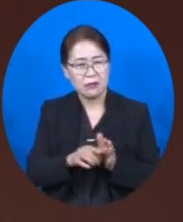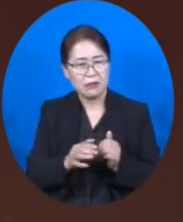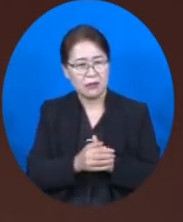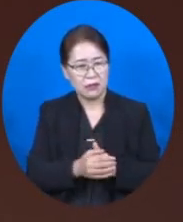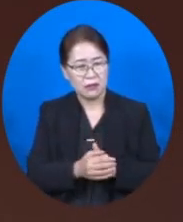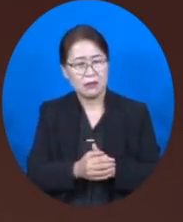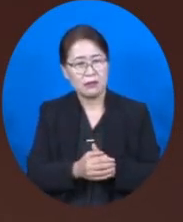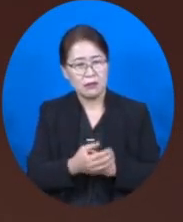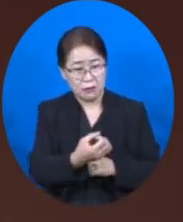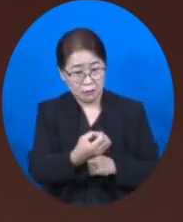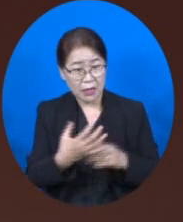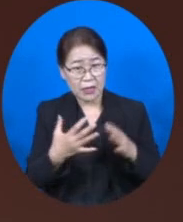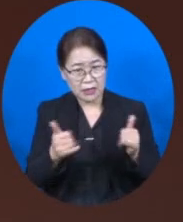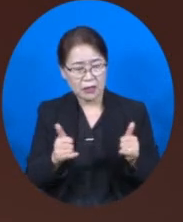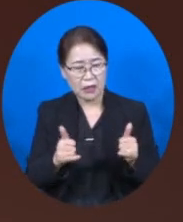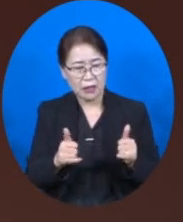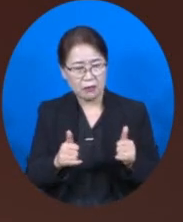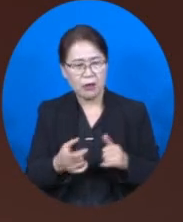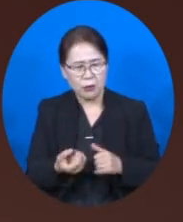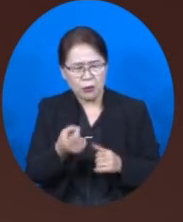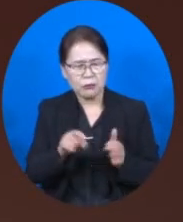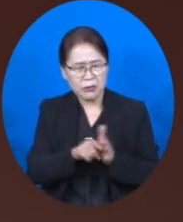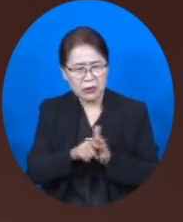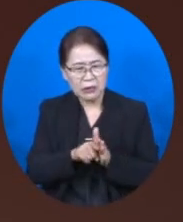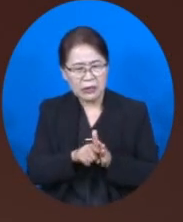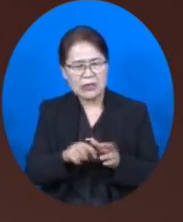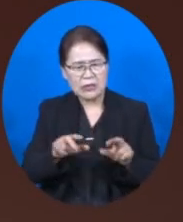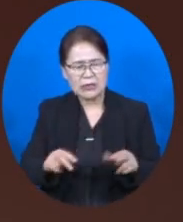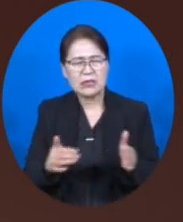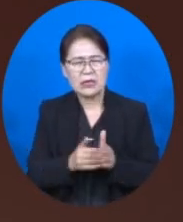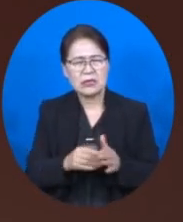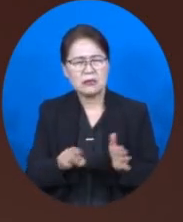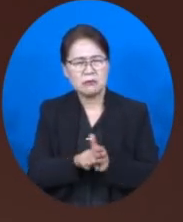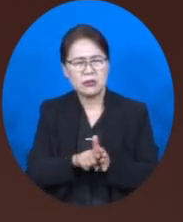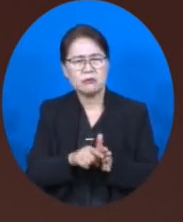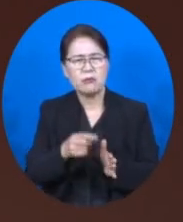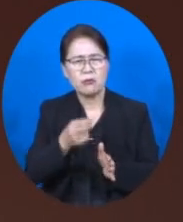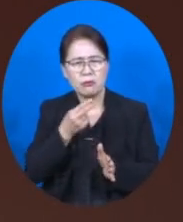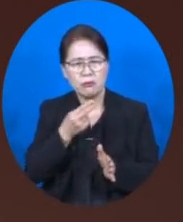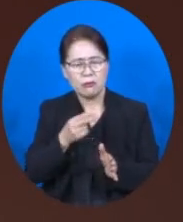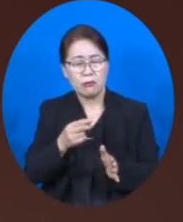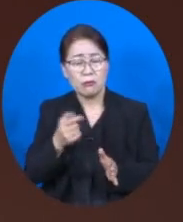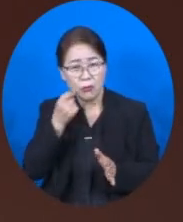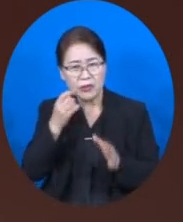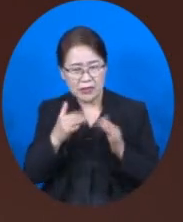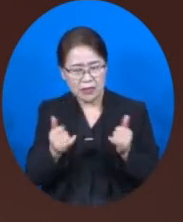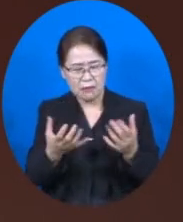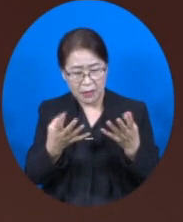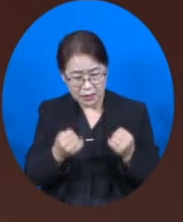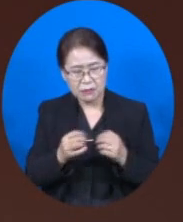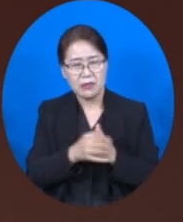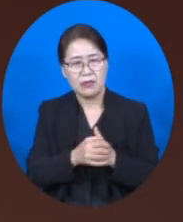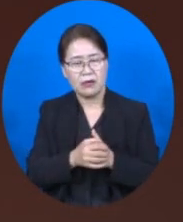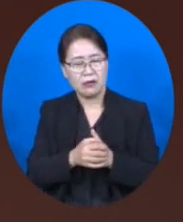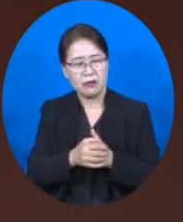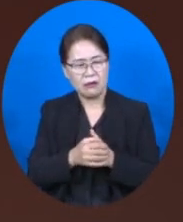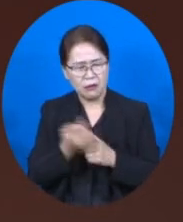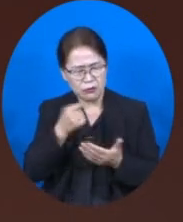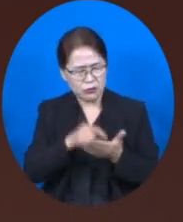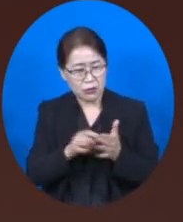이렇게 곧 믿을 것 믿을 건 하면서 지금까지 안 믿는 사람들이 있잖아요 너무나 쉽게 예수를 믿을 것처럼